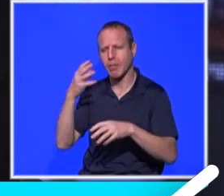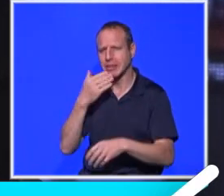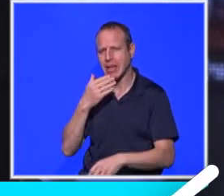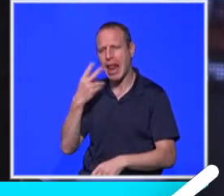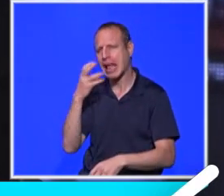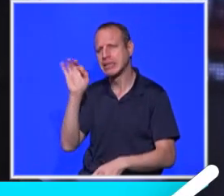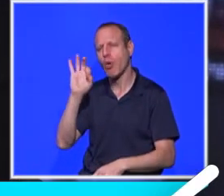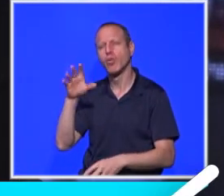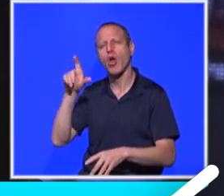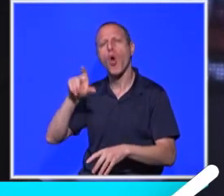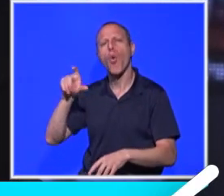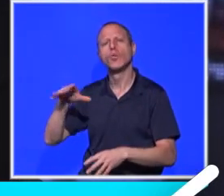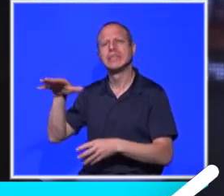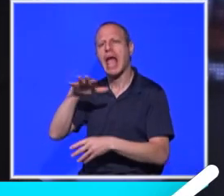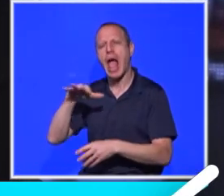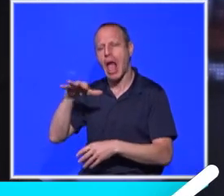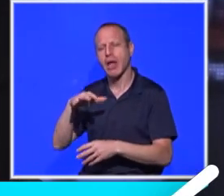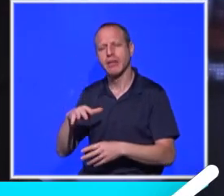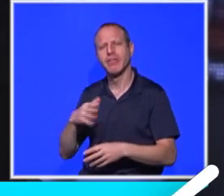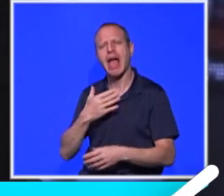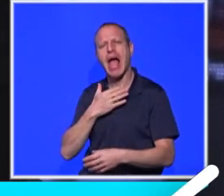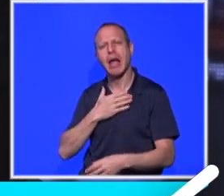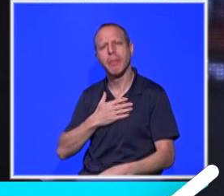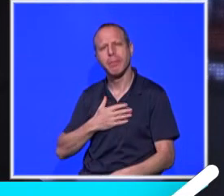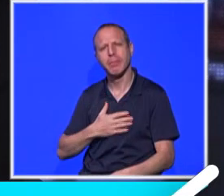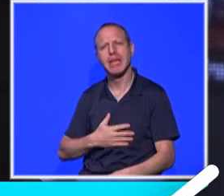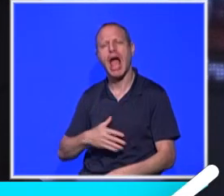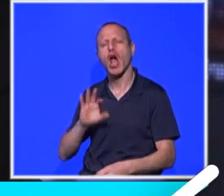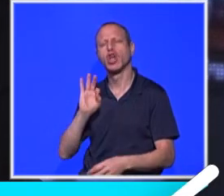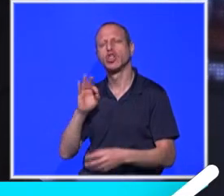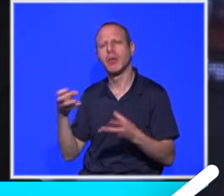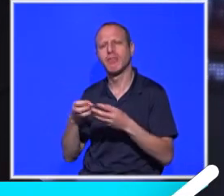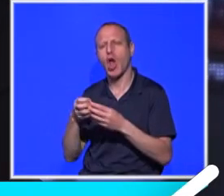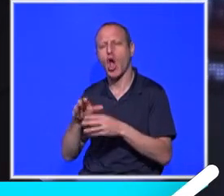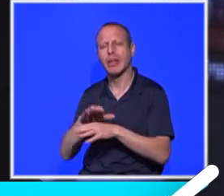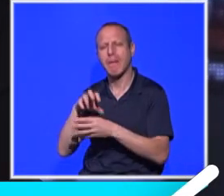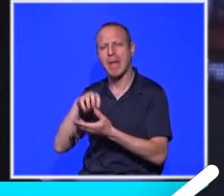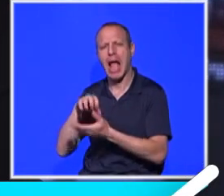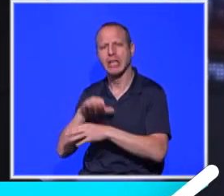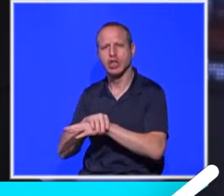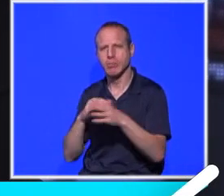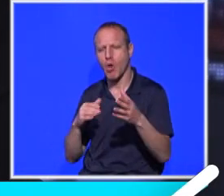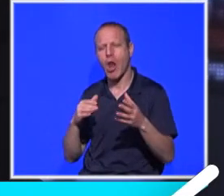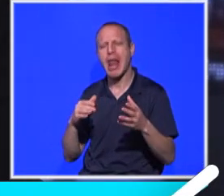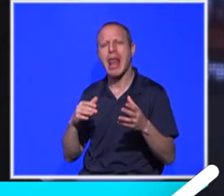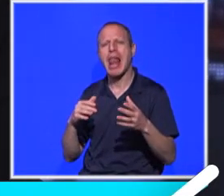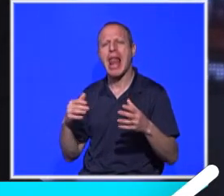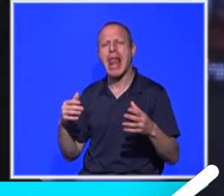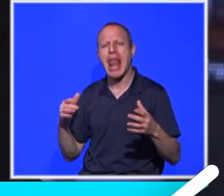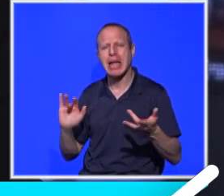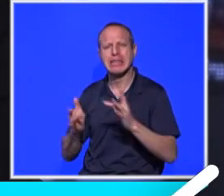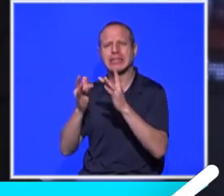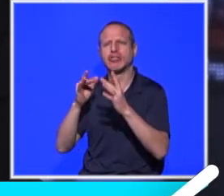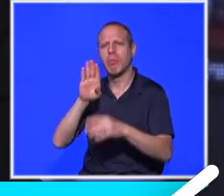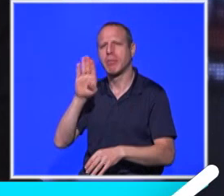20% מהאוכלוסייה, והכניעה בסופו של דבר של מפלגות המרכז שמאל לדלגיטימציה של נתניהו